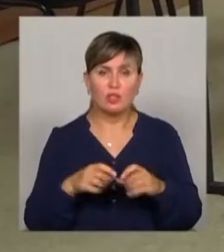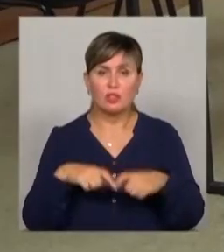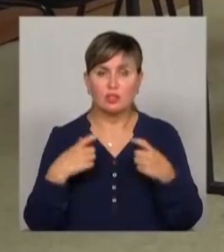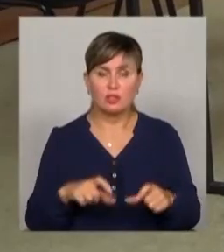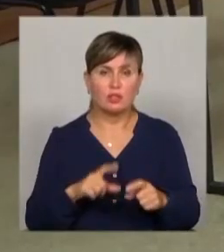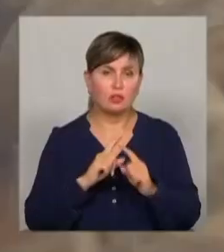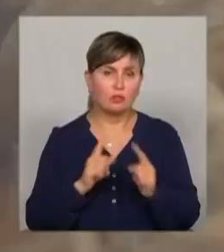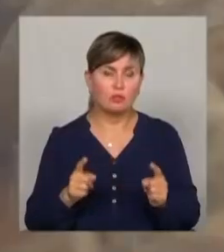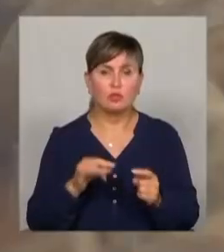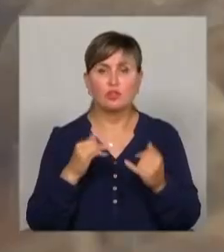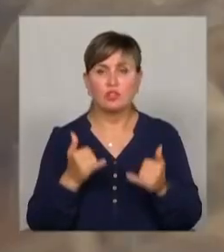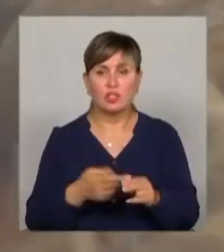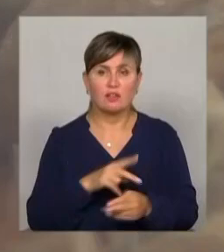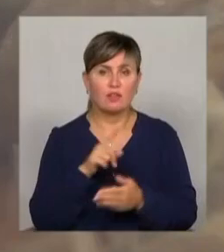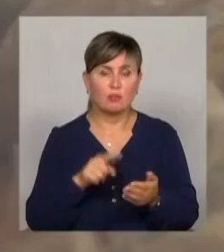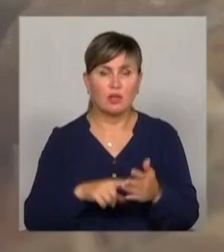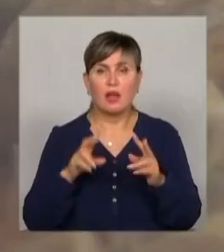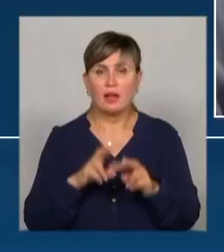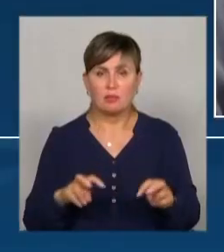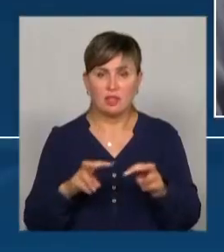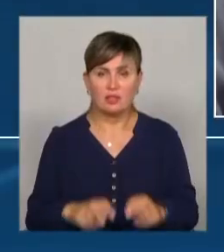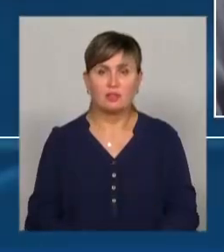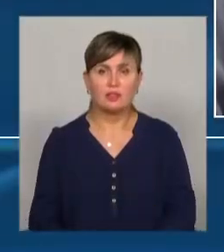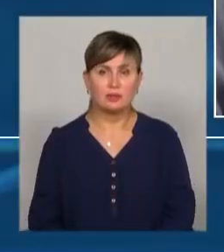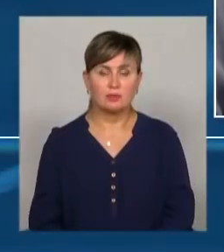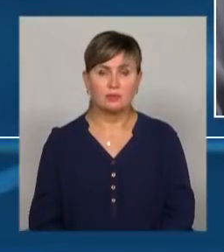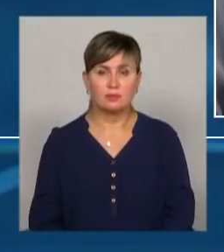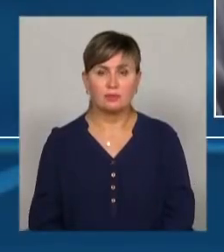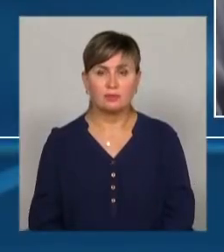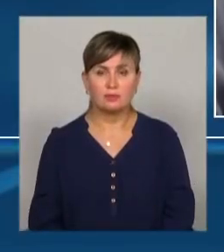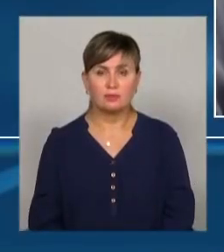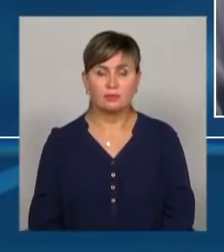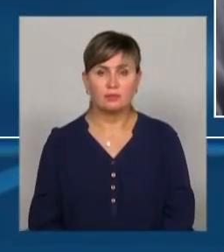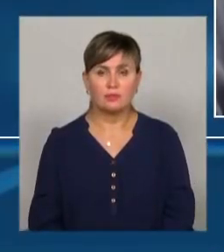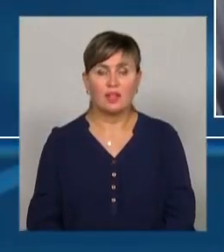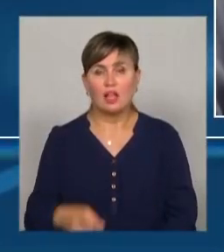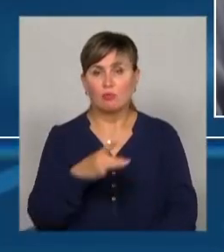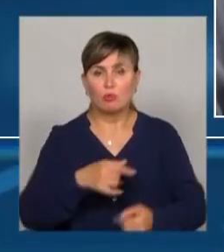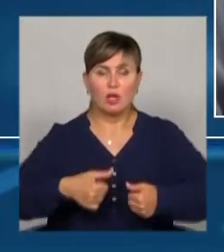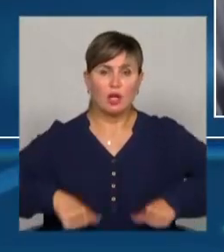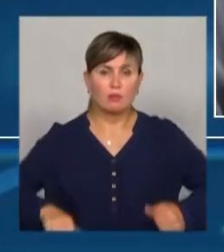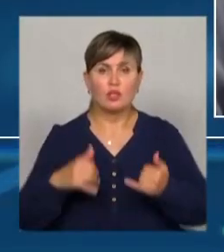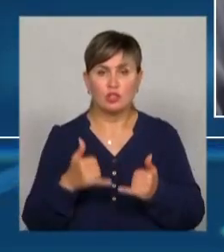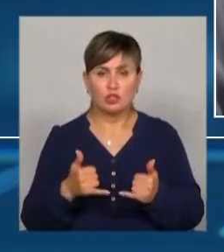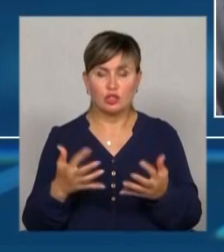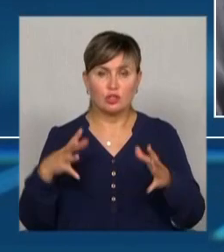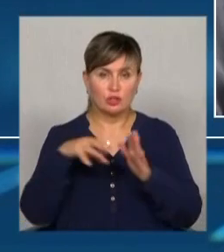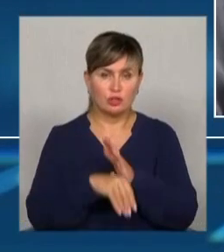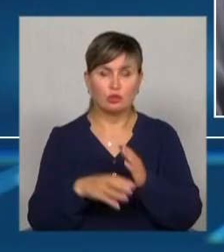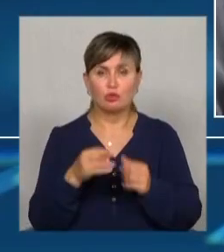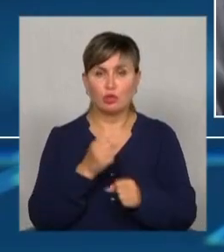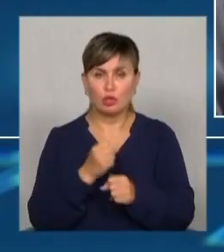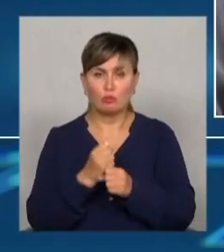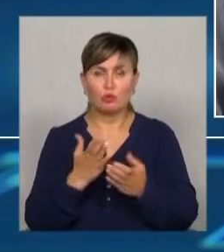не обозначили. Сейчас этот вопрос рассматривается. Республиканская апелляционная комиссия, которая сейчас заседает, еще работает,